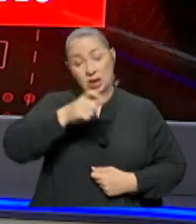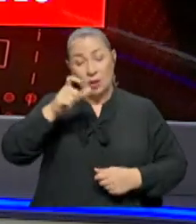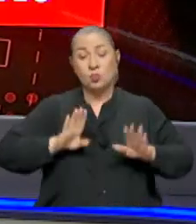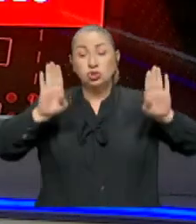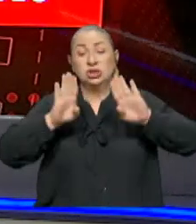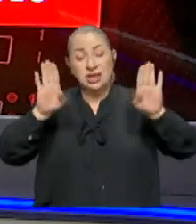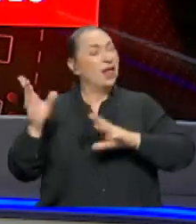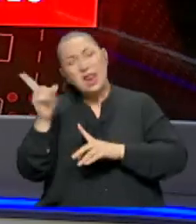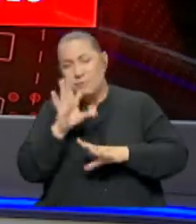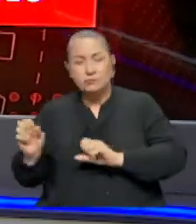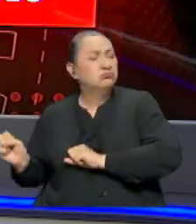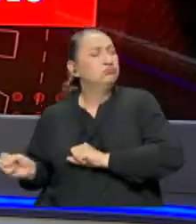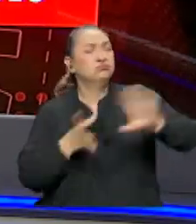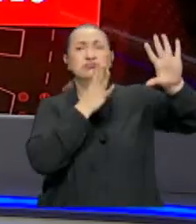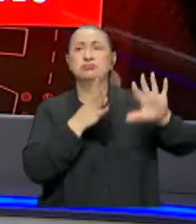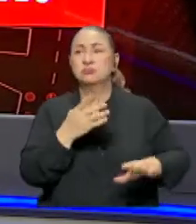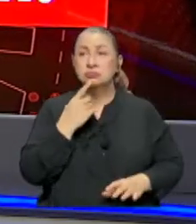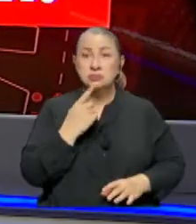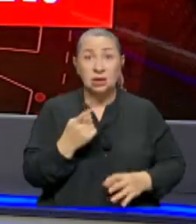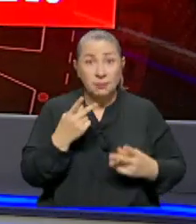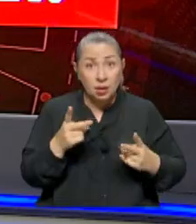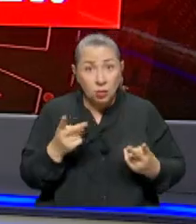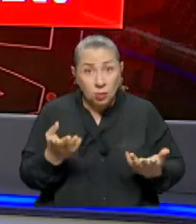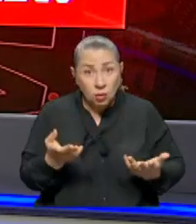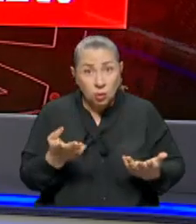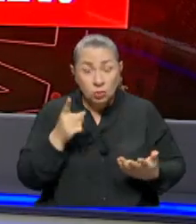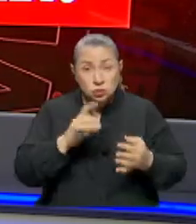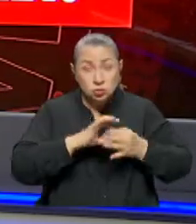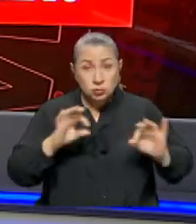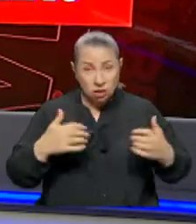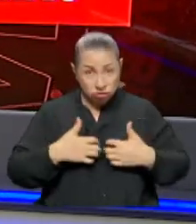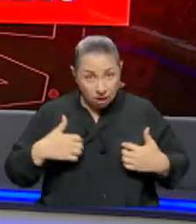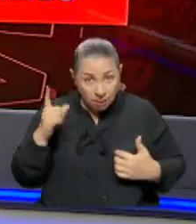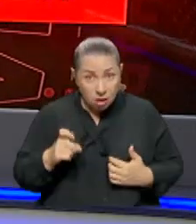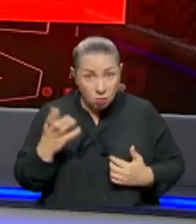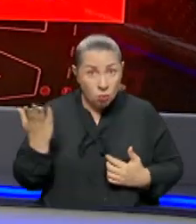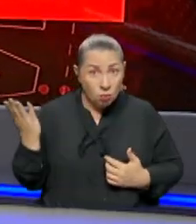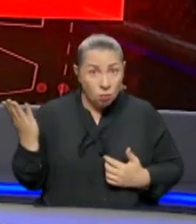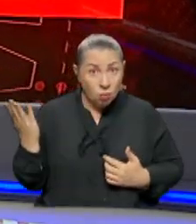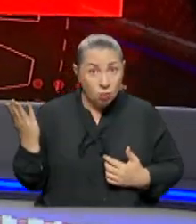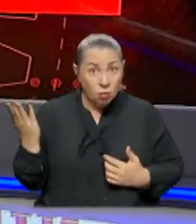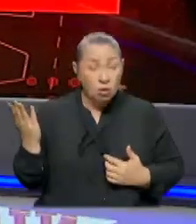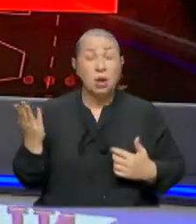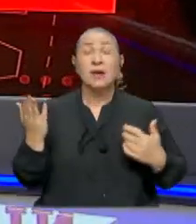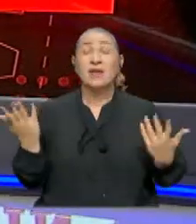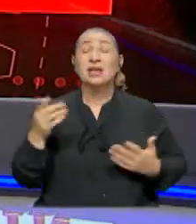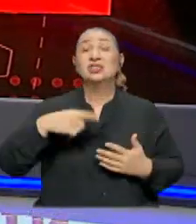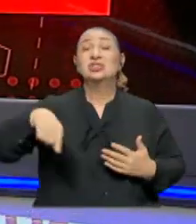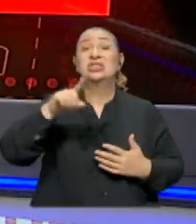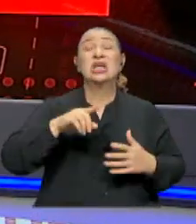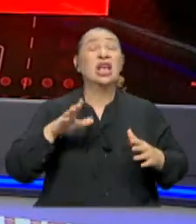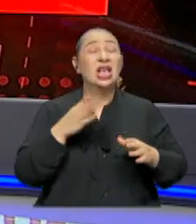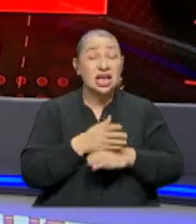mültecileri sığınmacıları gönderirim ben diyebiliyor bu sözlerden mi cesaret alıyor acaba ve Siz